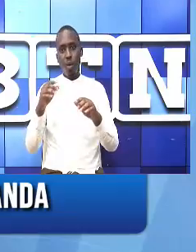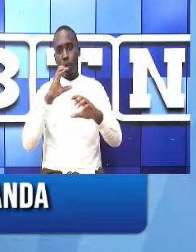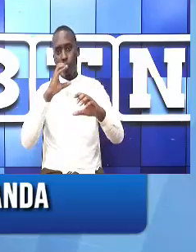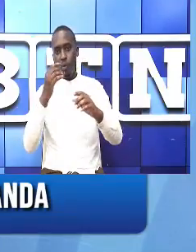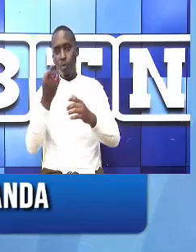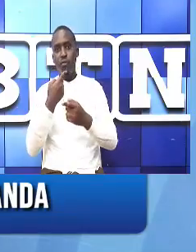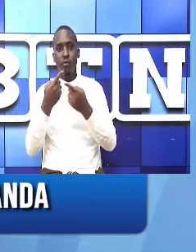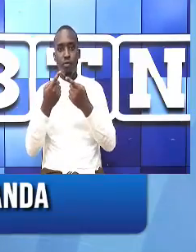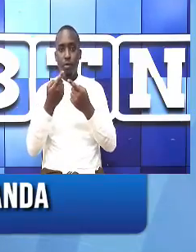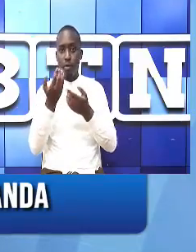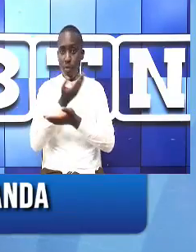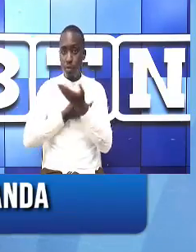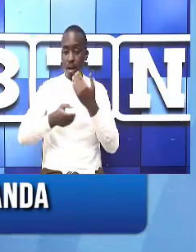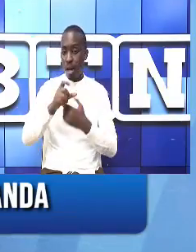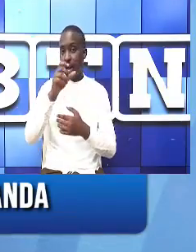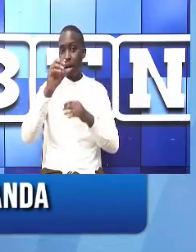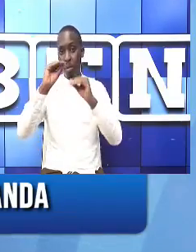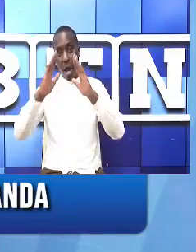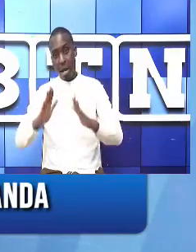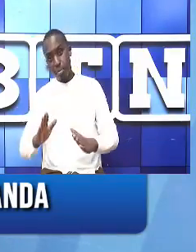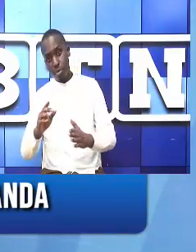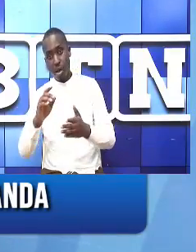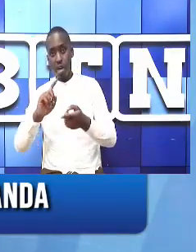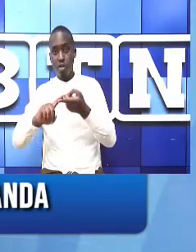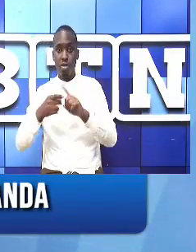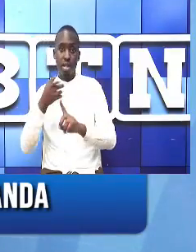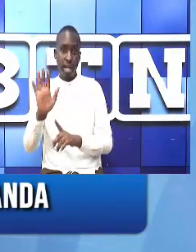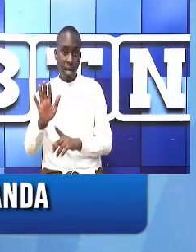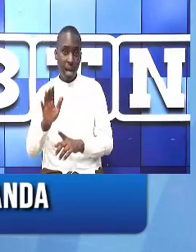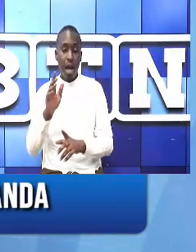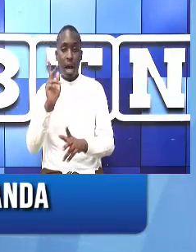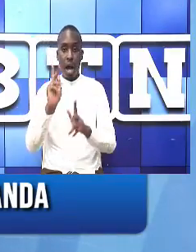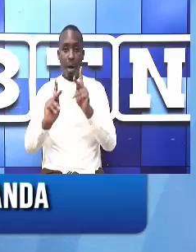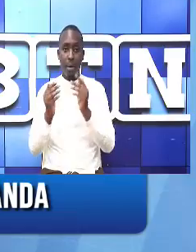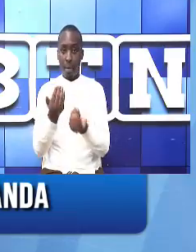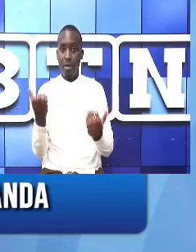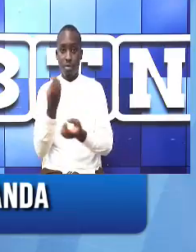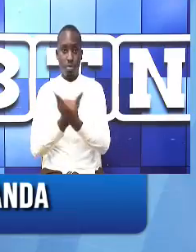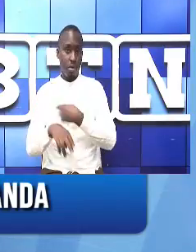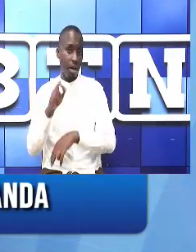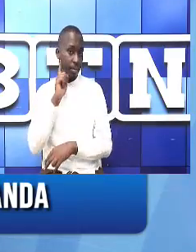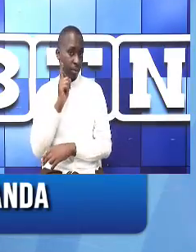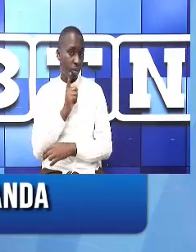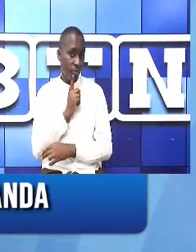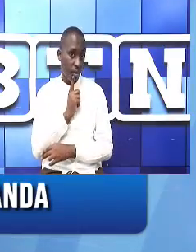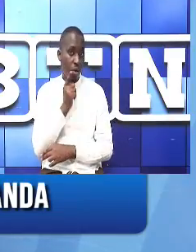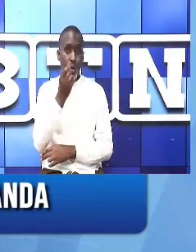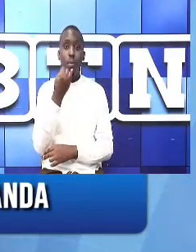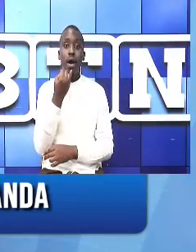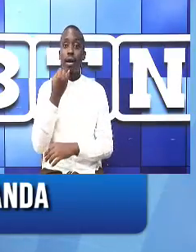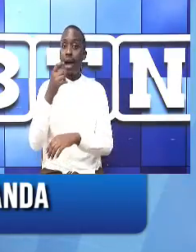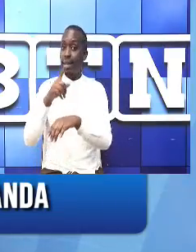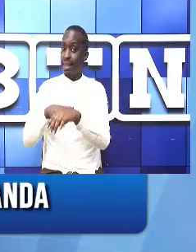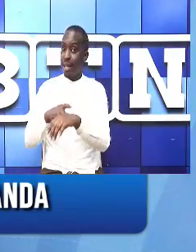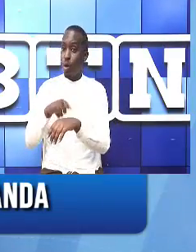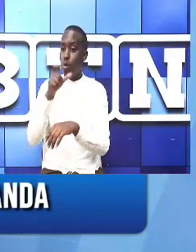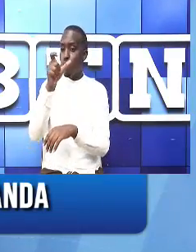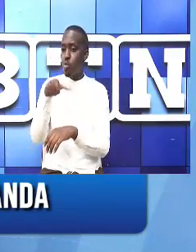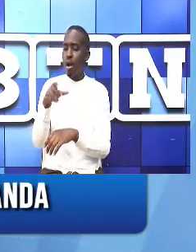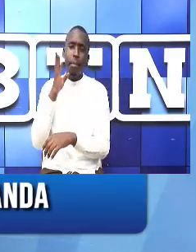we cyangwa gukomunikana na mwarimu umuze nk'abana bafite ubumuga bwo kutumva no kutavuga uwo mwana hari igihe nk'umuntu